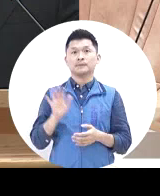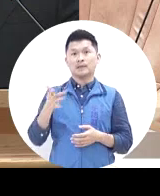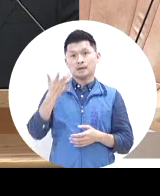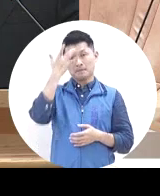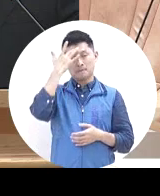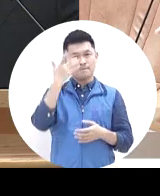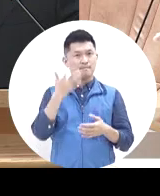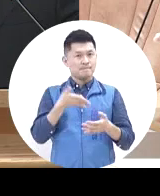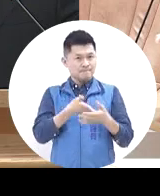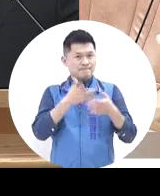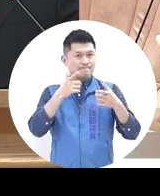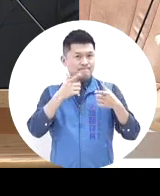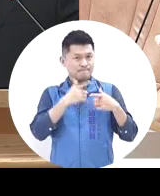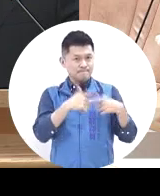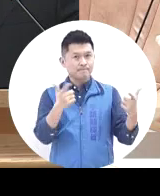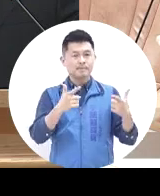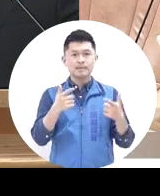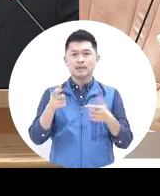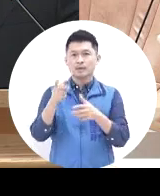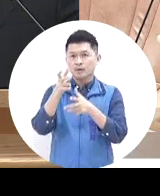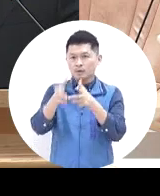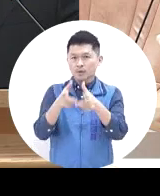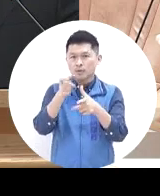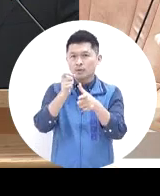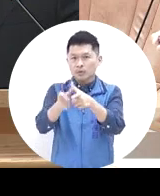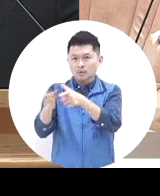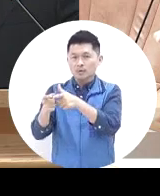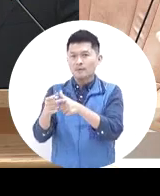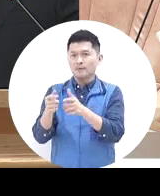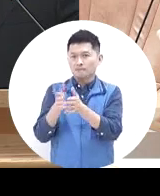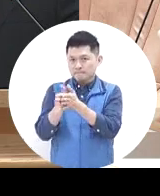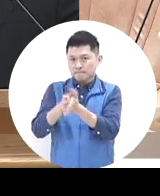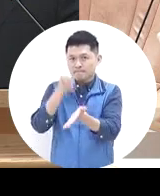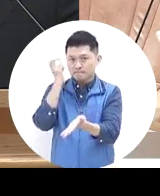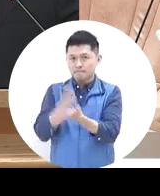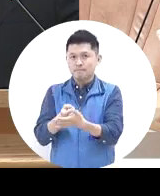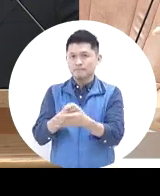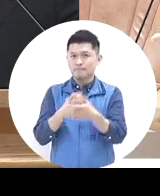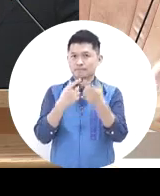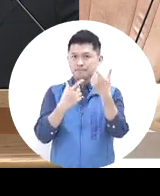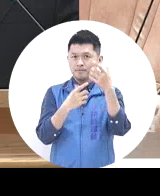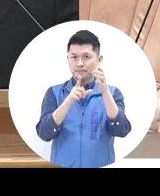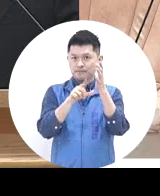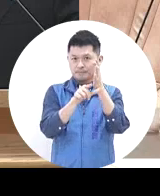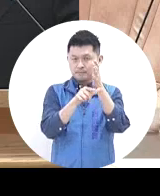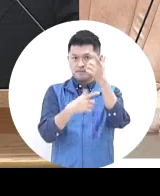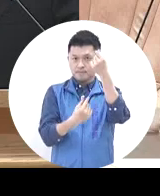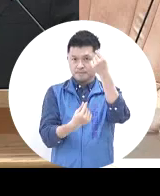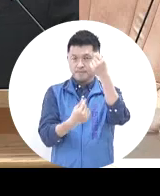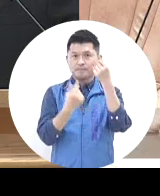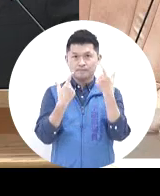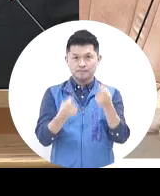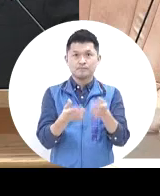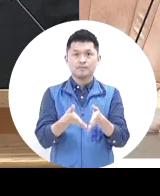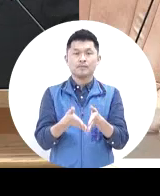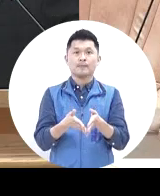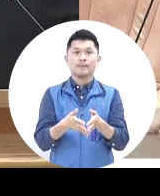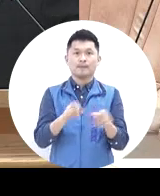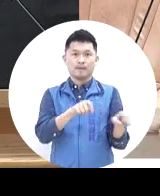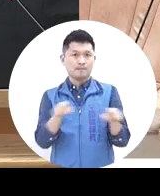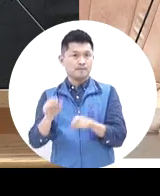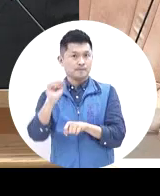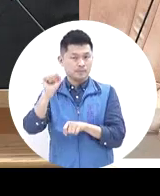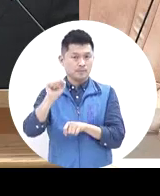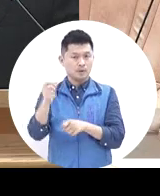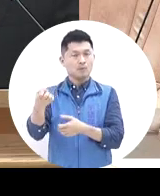我也跟厂商再度的要求，一定要如期完工。那目前他们有承诺说要如期完工，